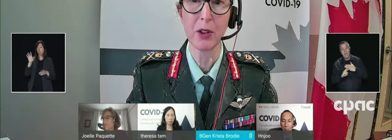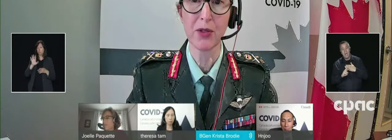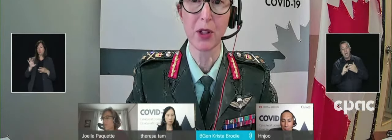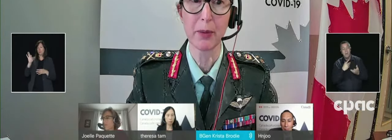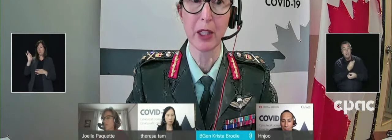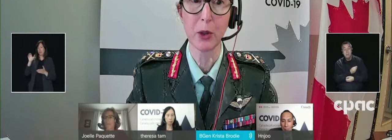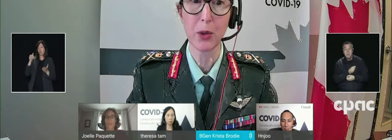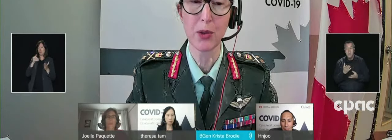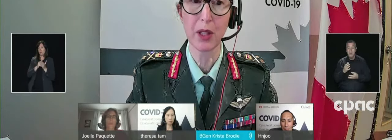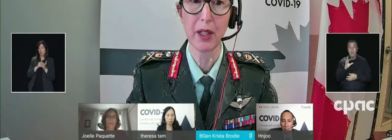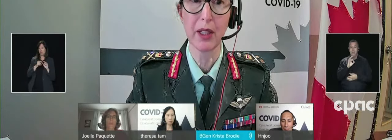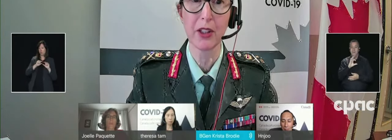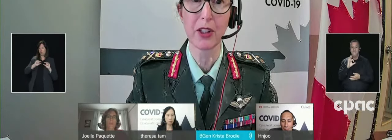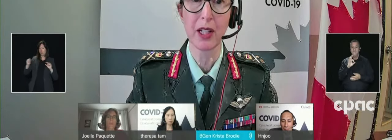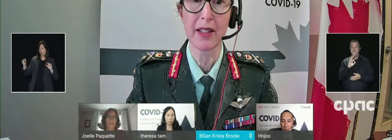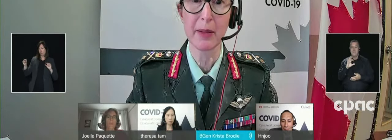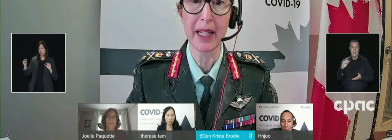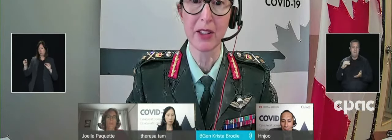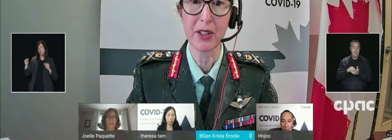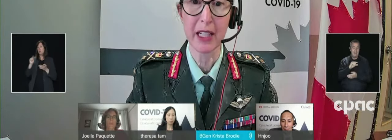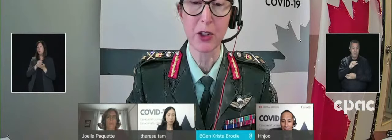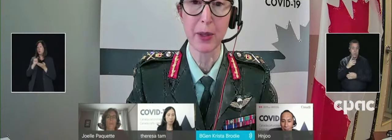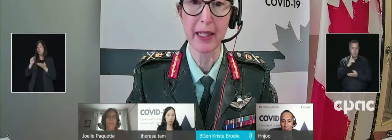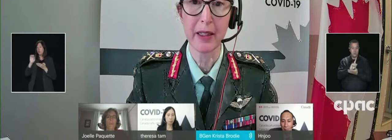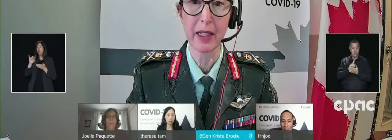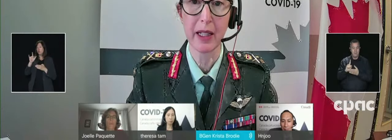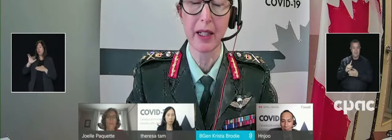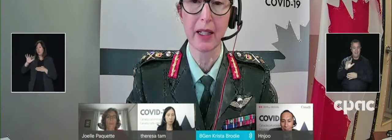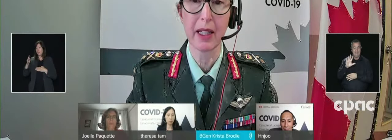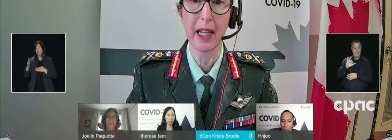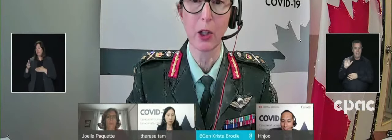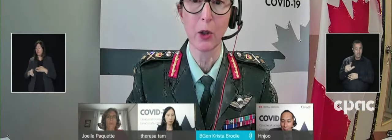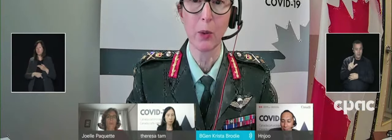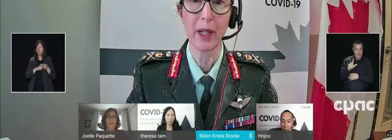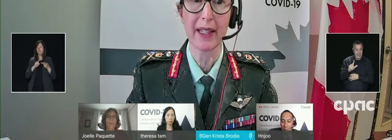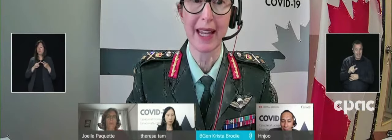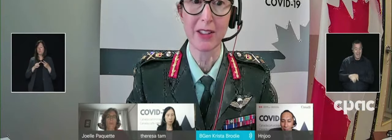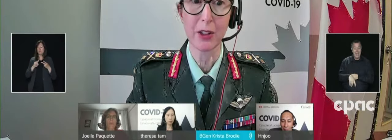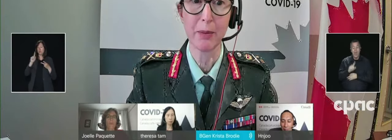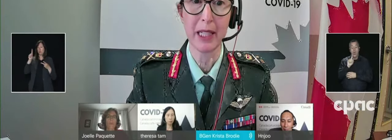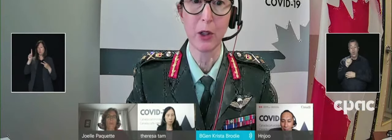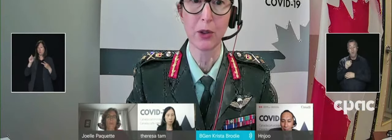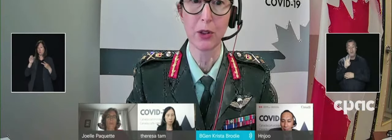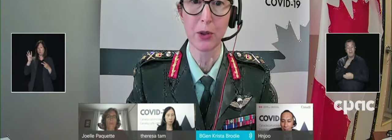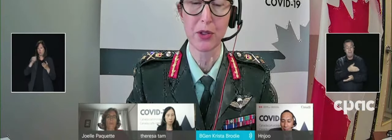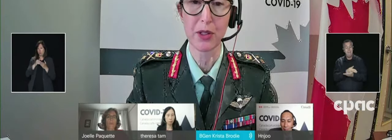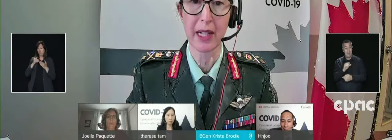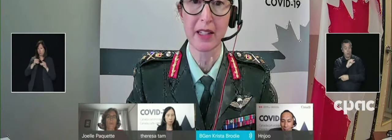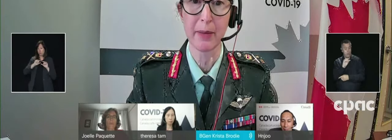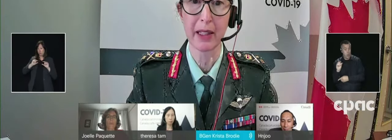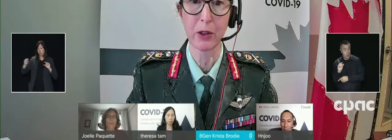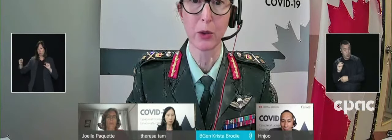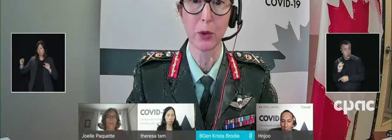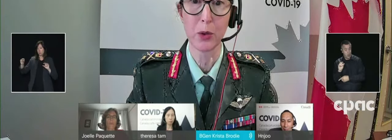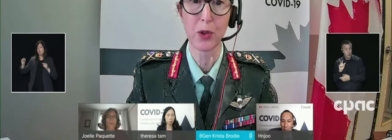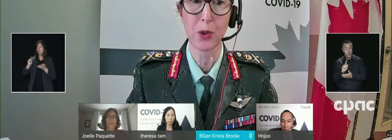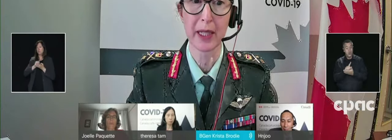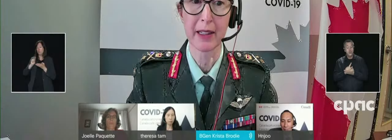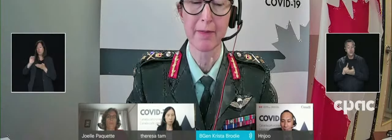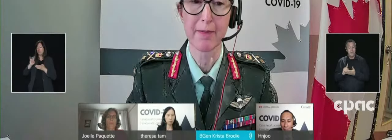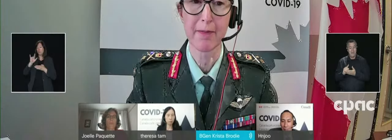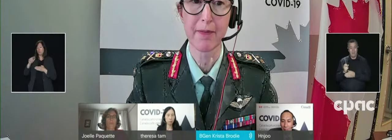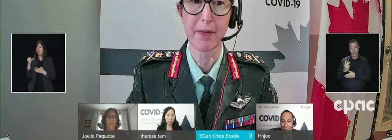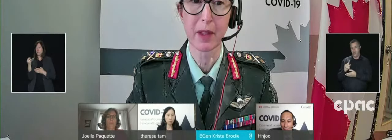distribuer 900 000 doses durant la semaine du 5 juillet et 1,4 million de doses la semaine du